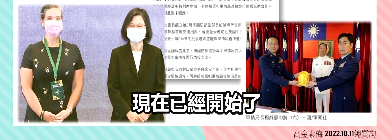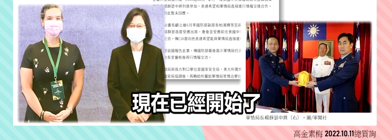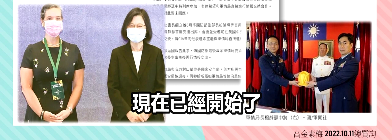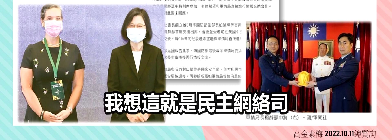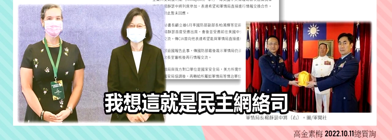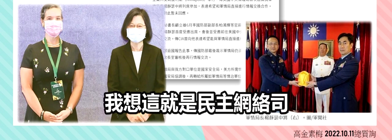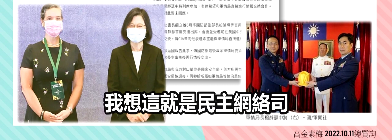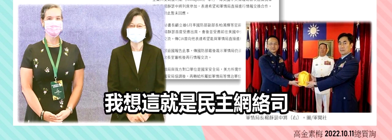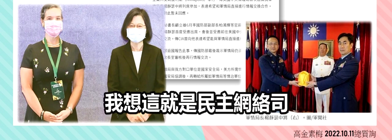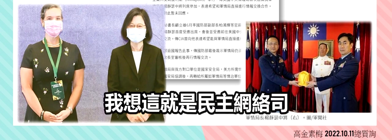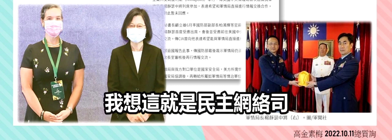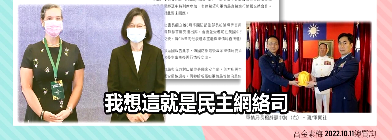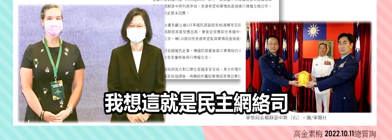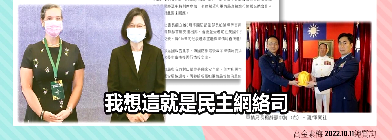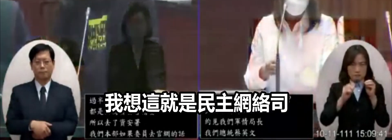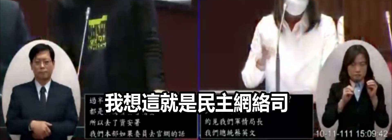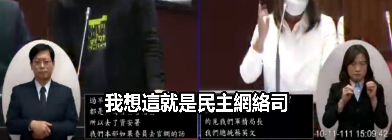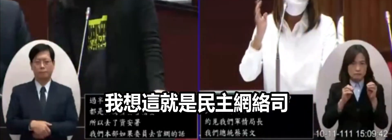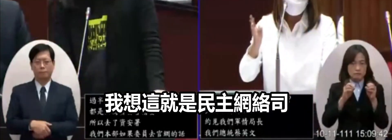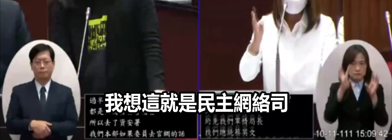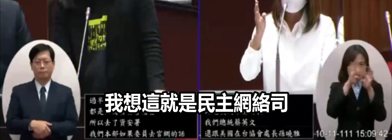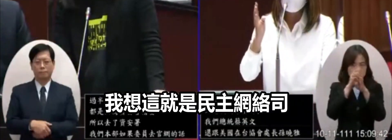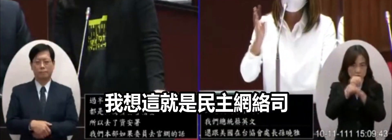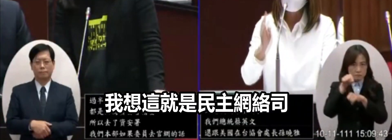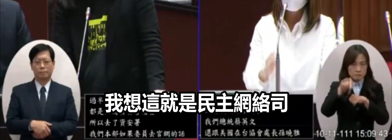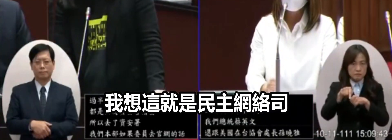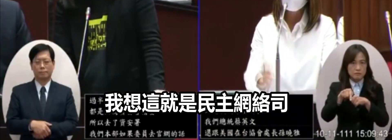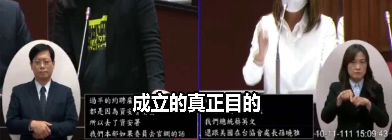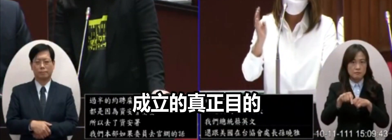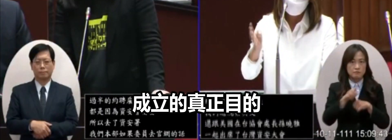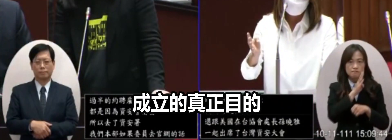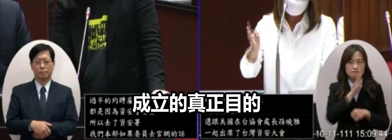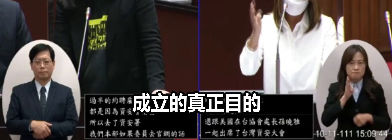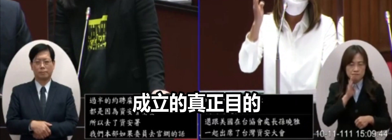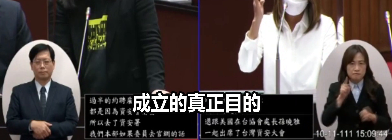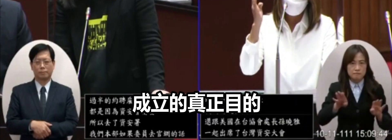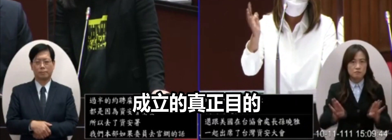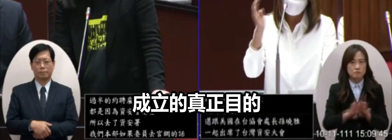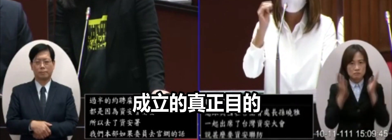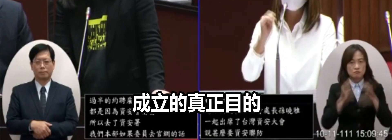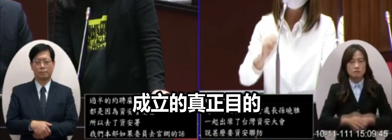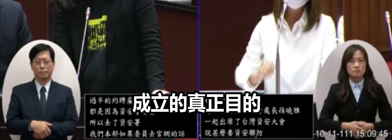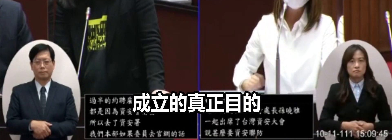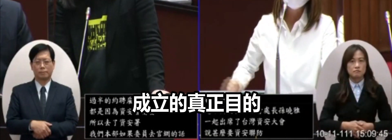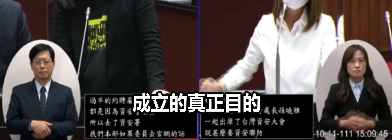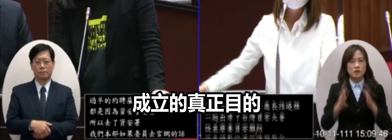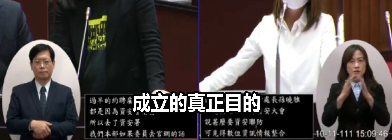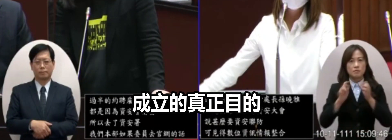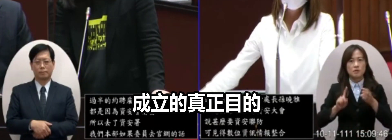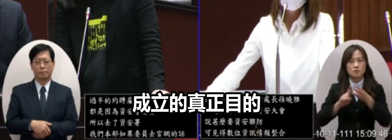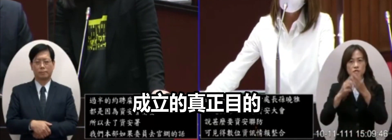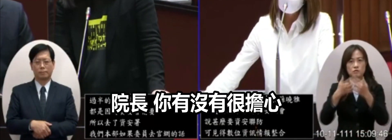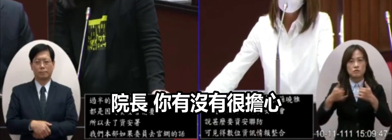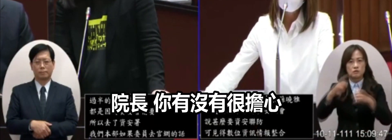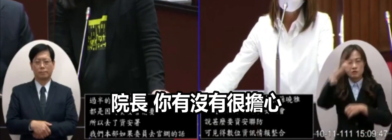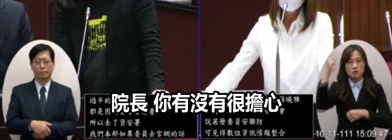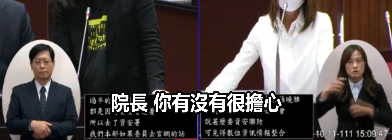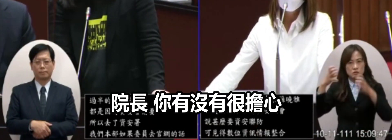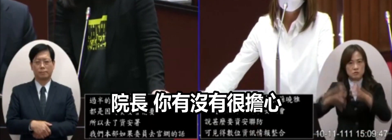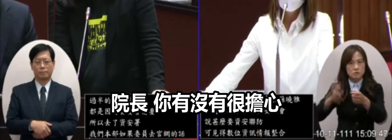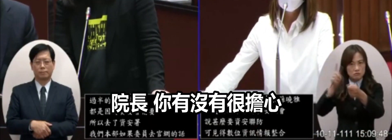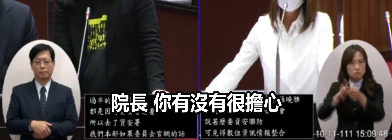始了。我想这就是民主网络司成立的真正目的吧。院